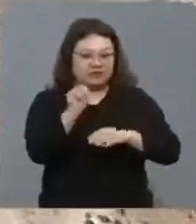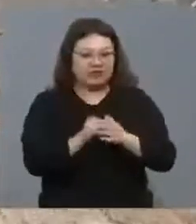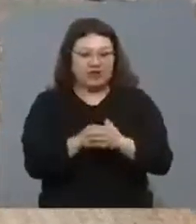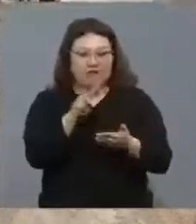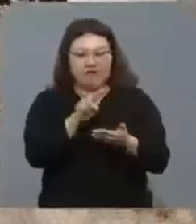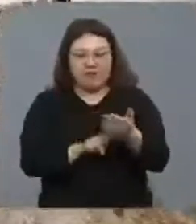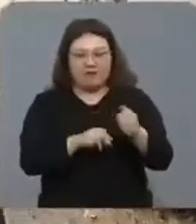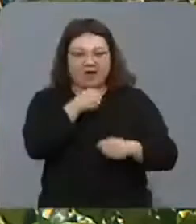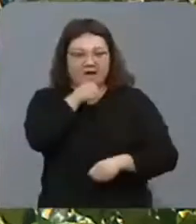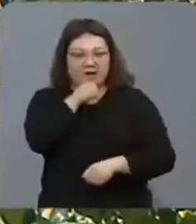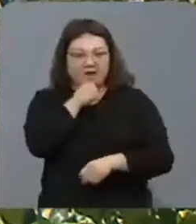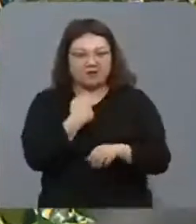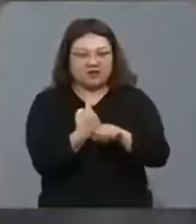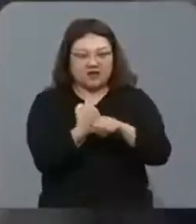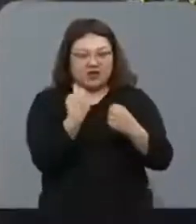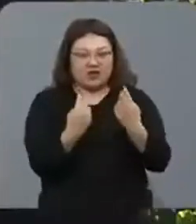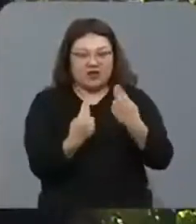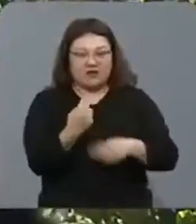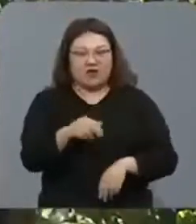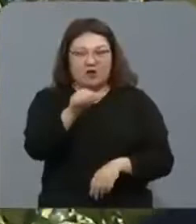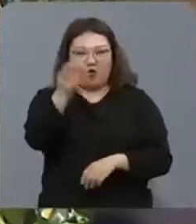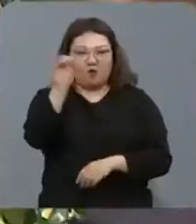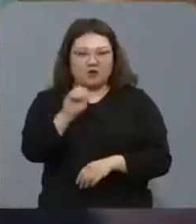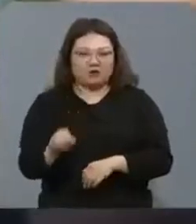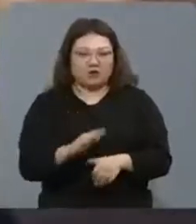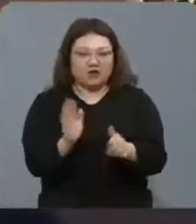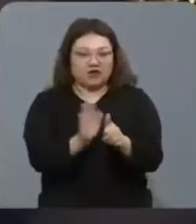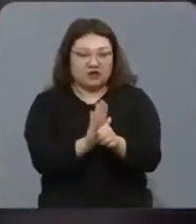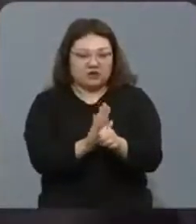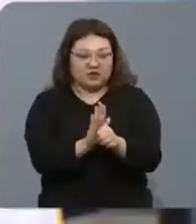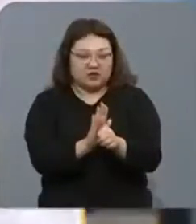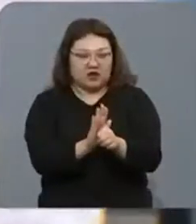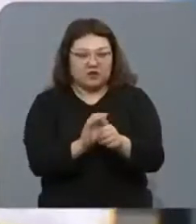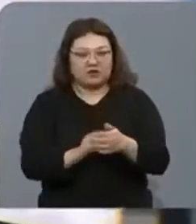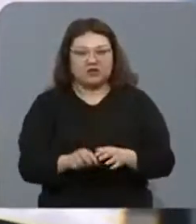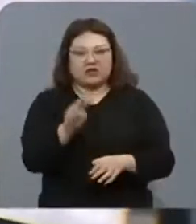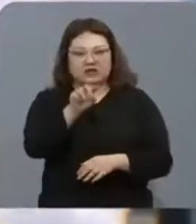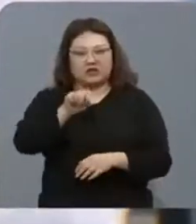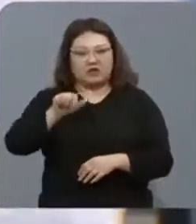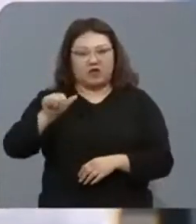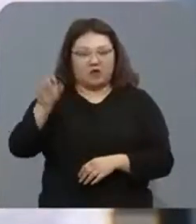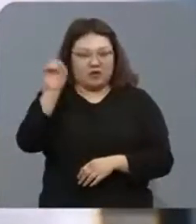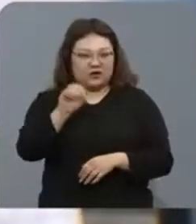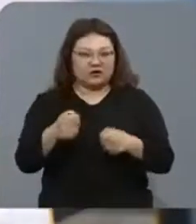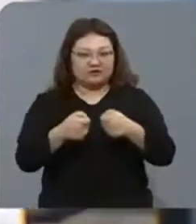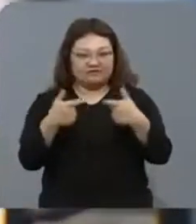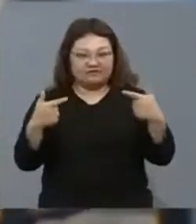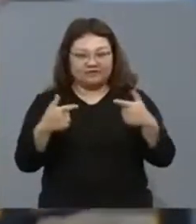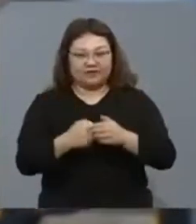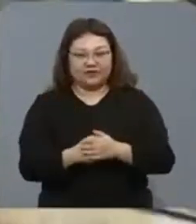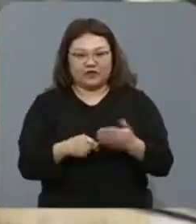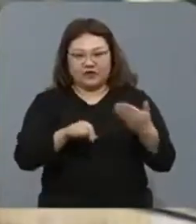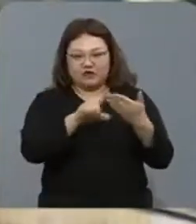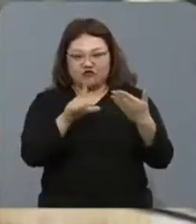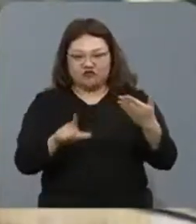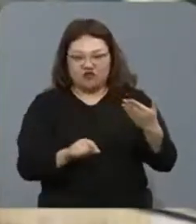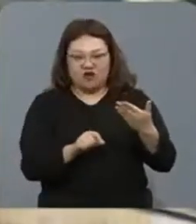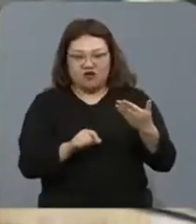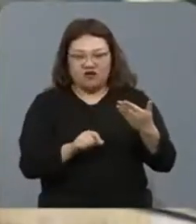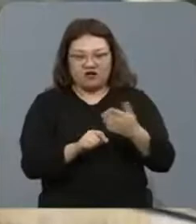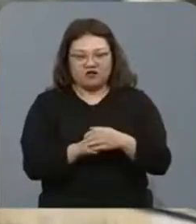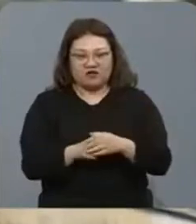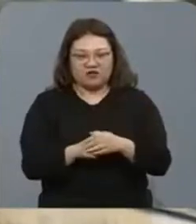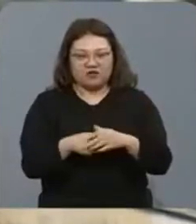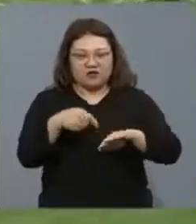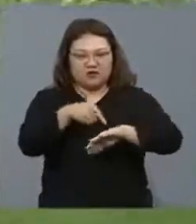판매액 지수는 전년 대비 5%, 서비스업 생산 지수는 2.9% 증가했고 9월 감소했던 소비자